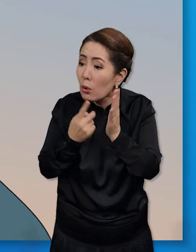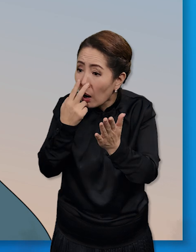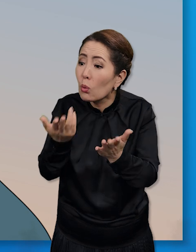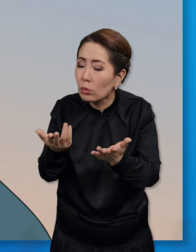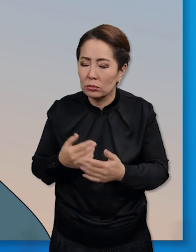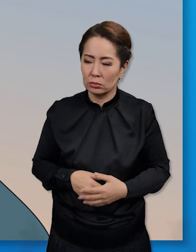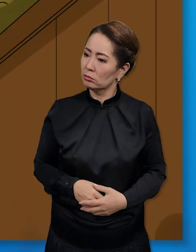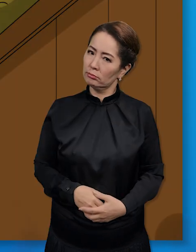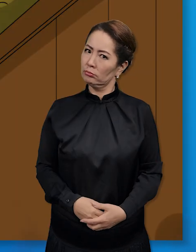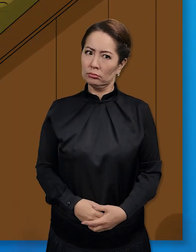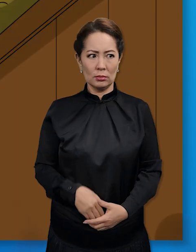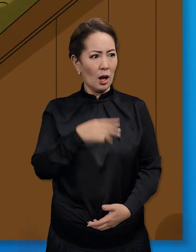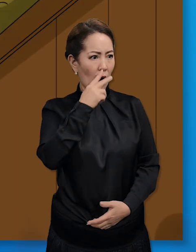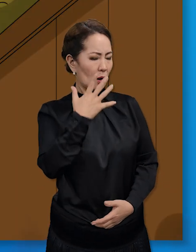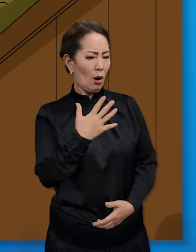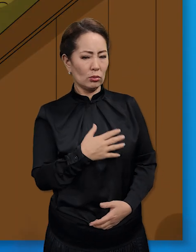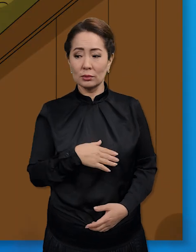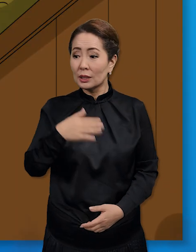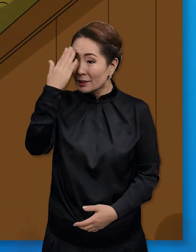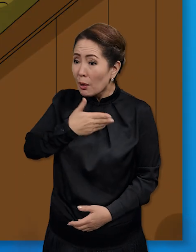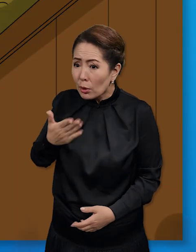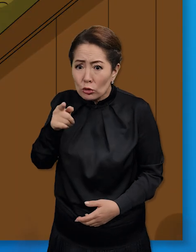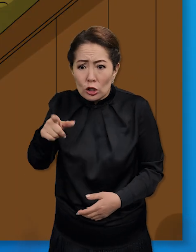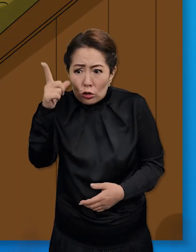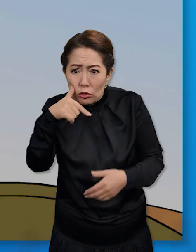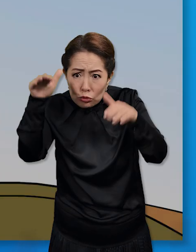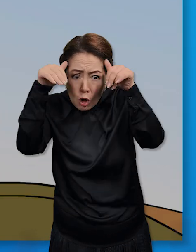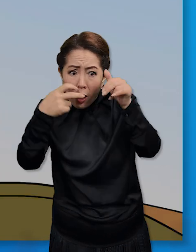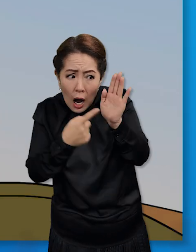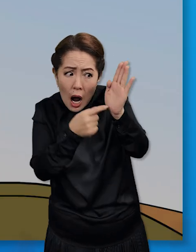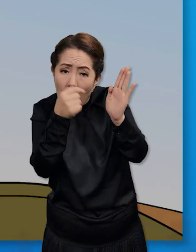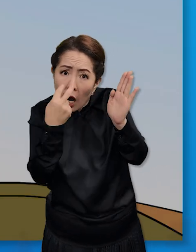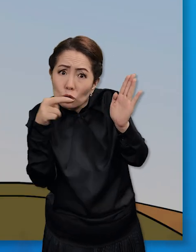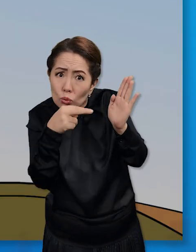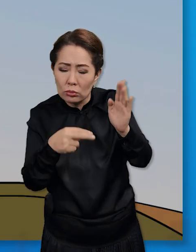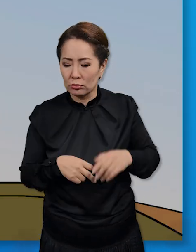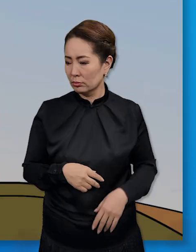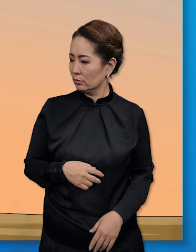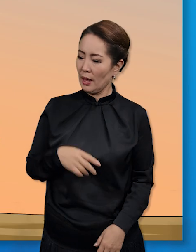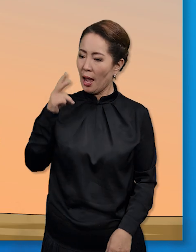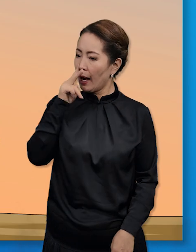Хараагүй юм байна уу? Сайн байна уу? Та энэ нохоог хараагүйз? Хараагүй юм байна.